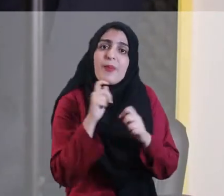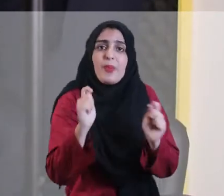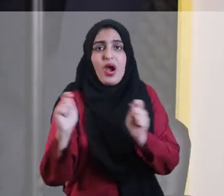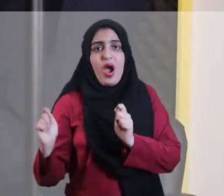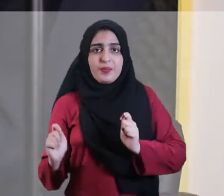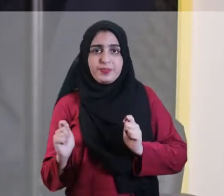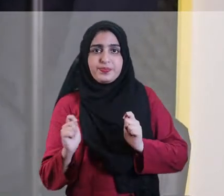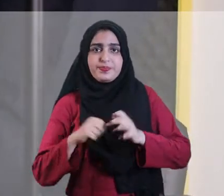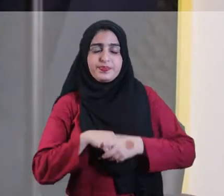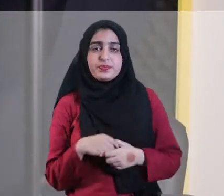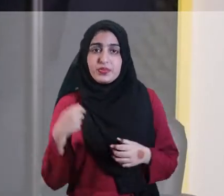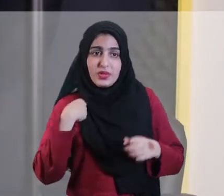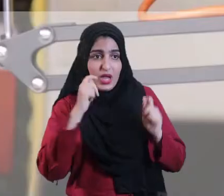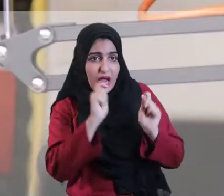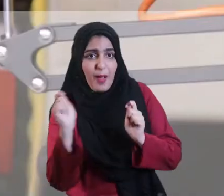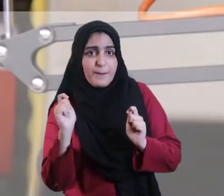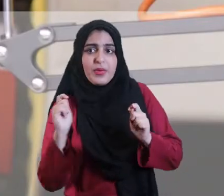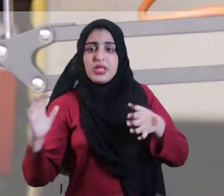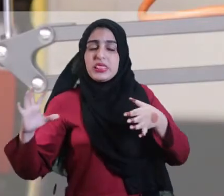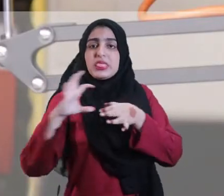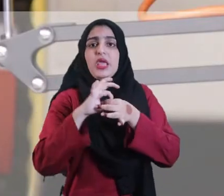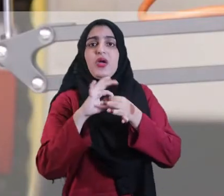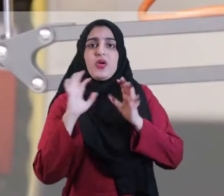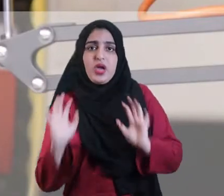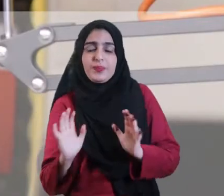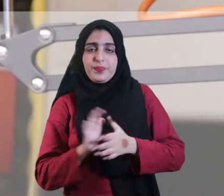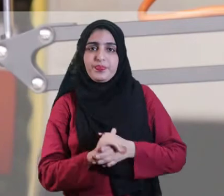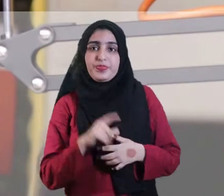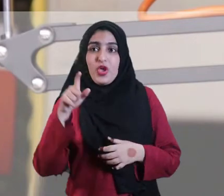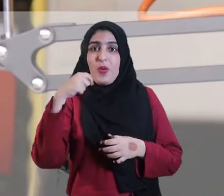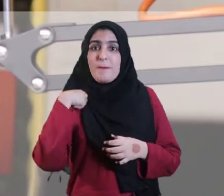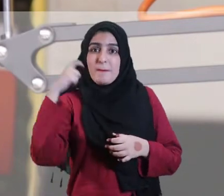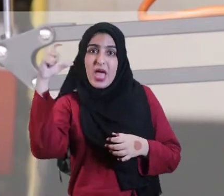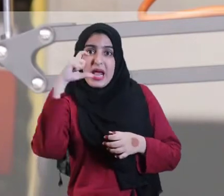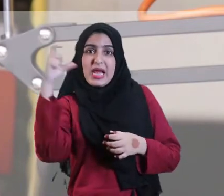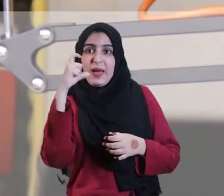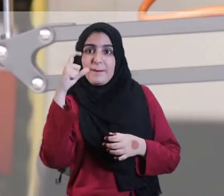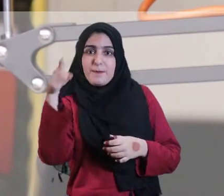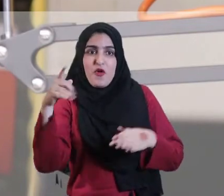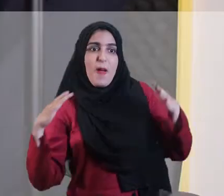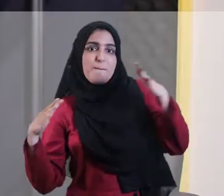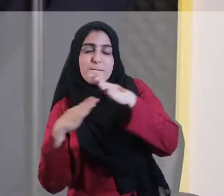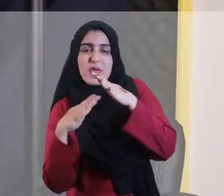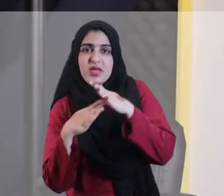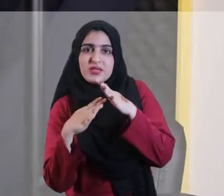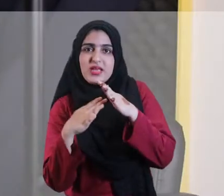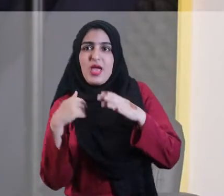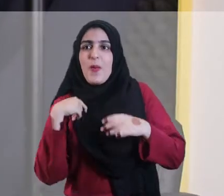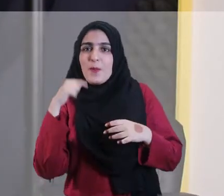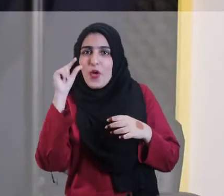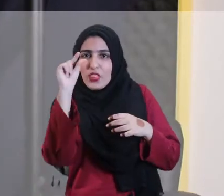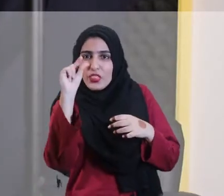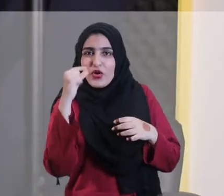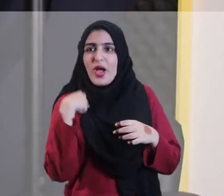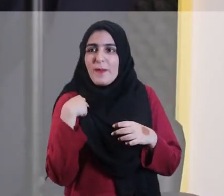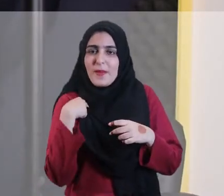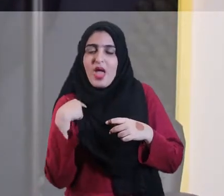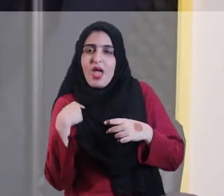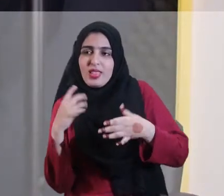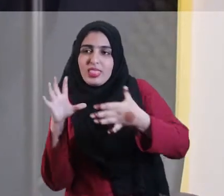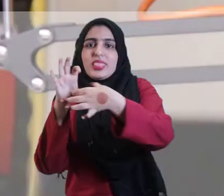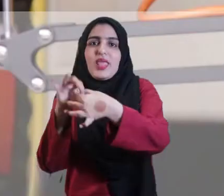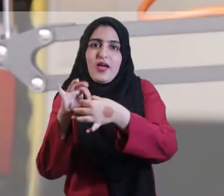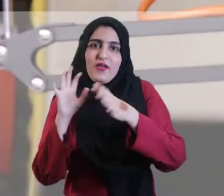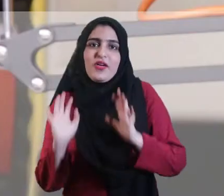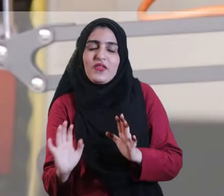उसके साथ मैं हूं अच्छा जी बिल्कुल मैं आपका एक छोटा सा अपना सर